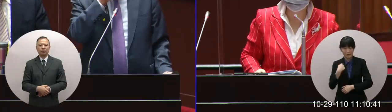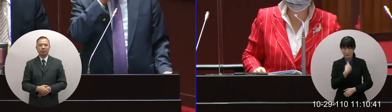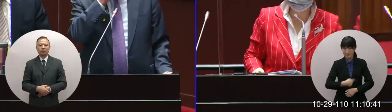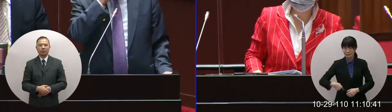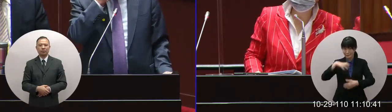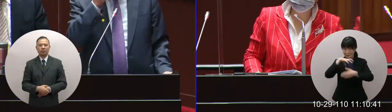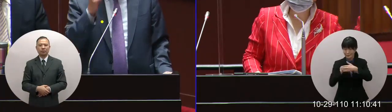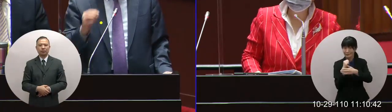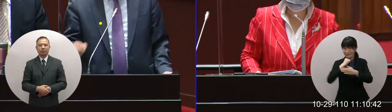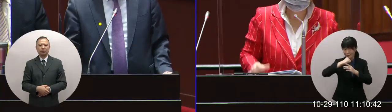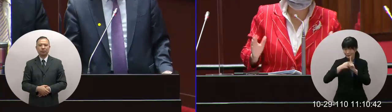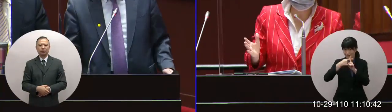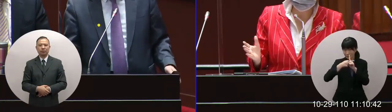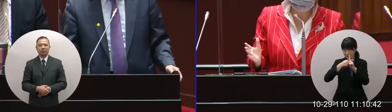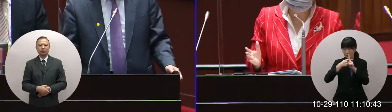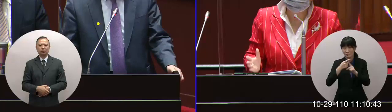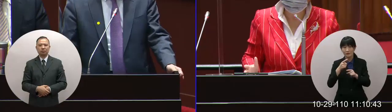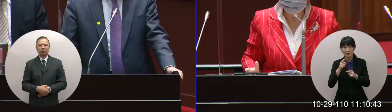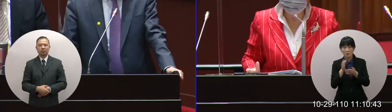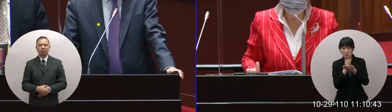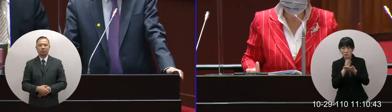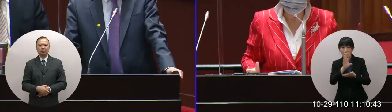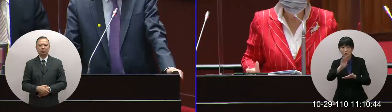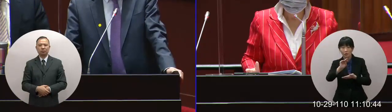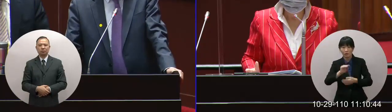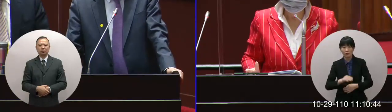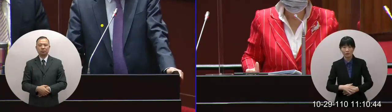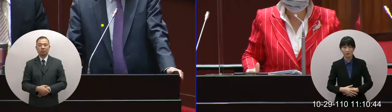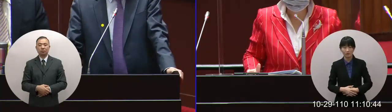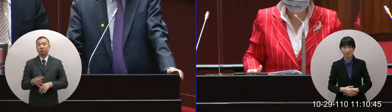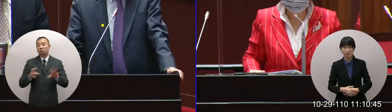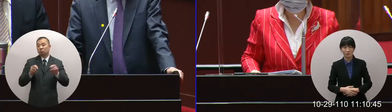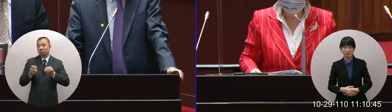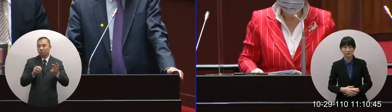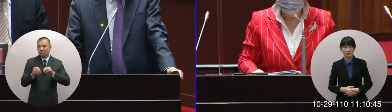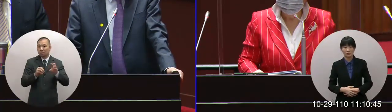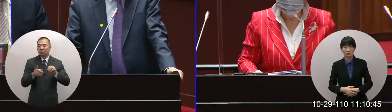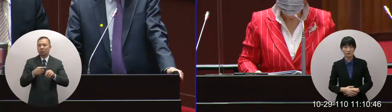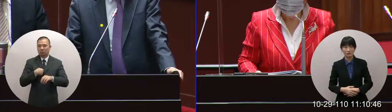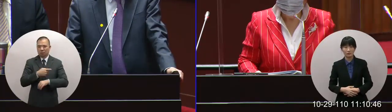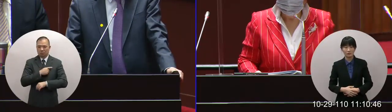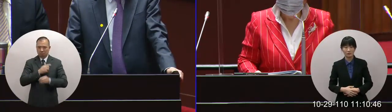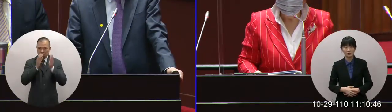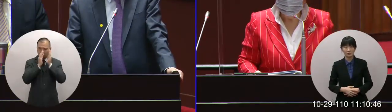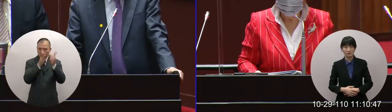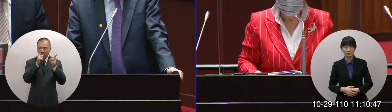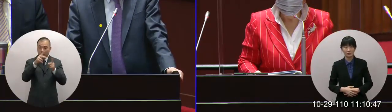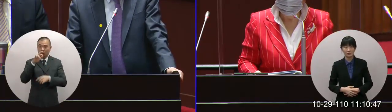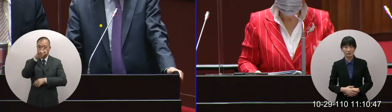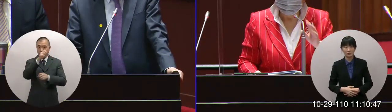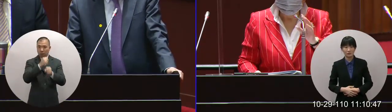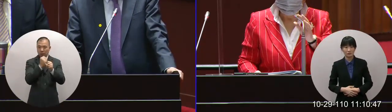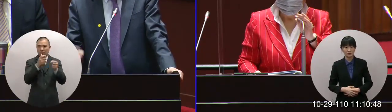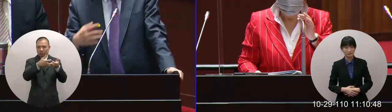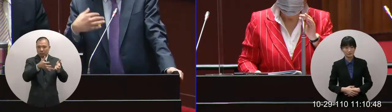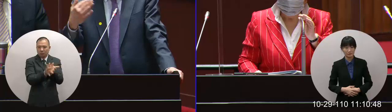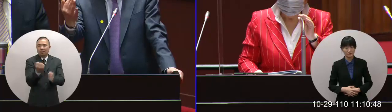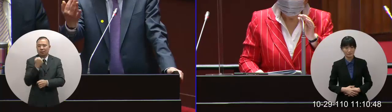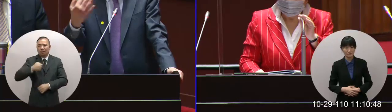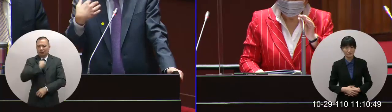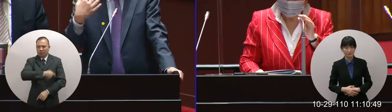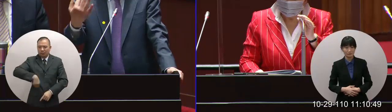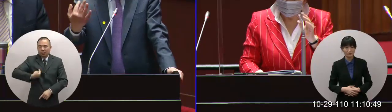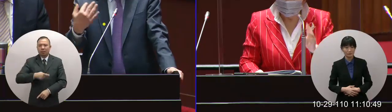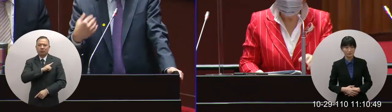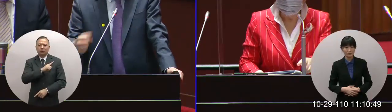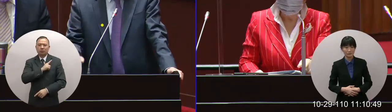化数呢？对机组人员有 相关的，我们在里面在做，主要是做机组人员的抗体，因为机组人长期在